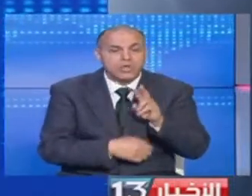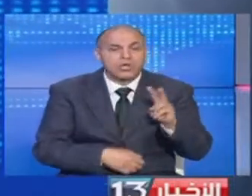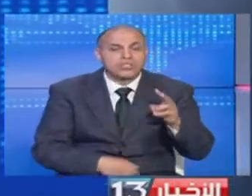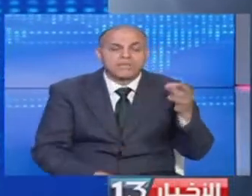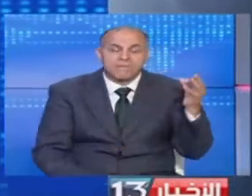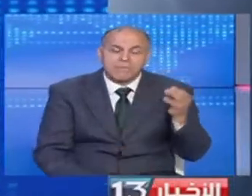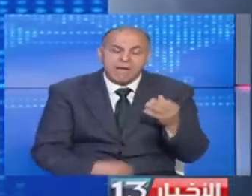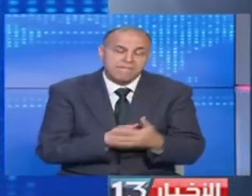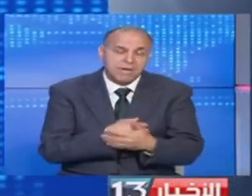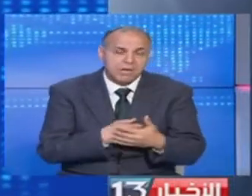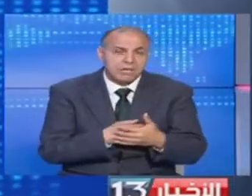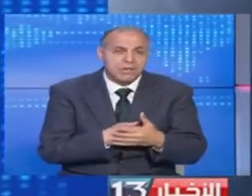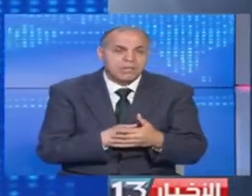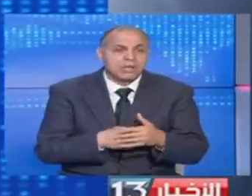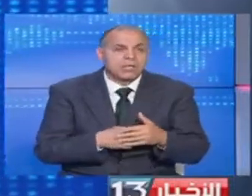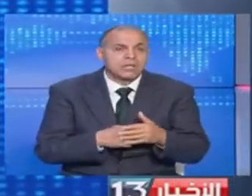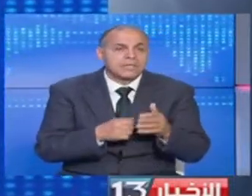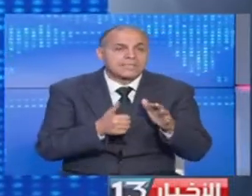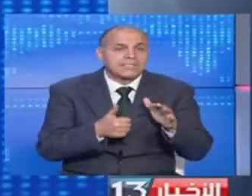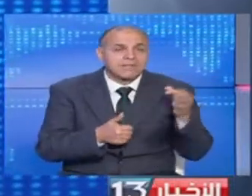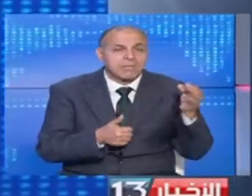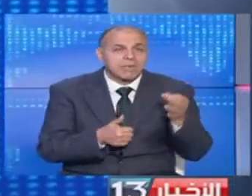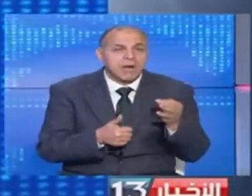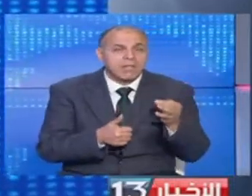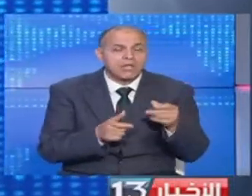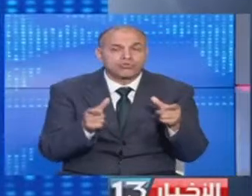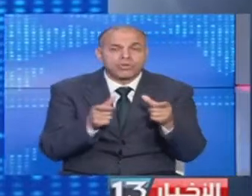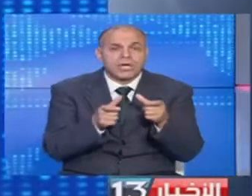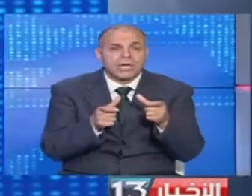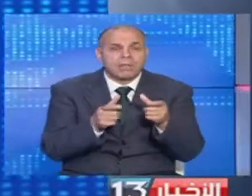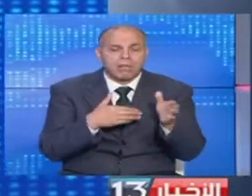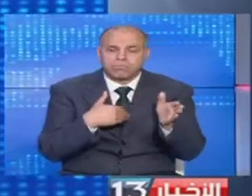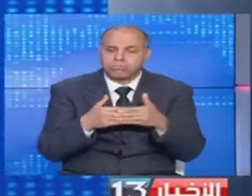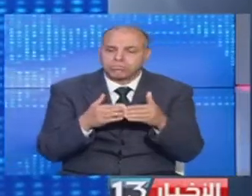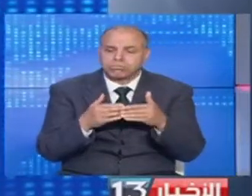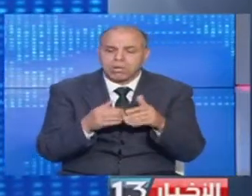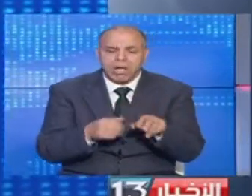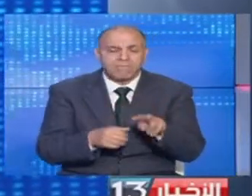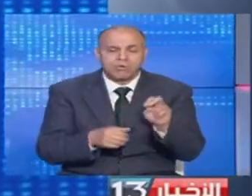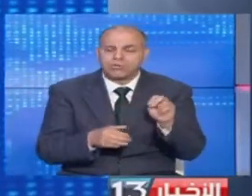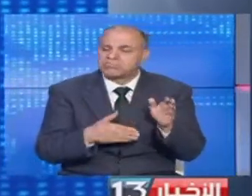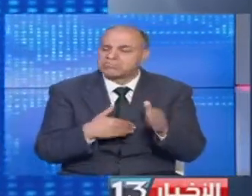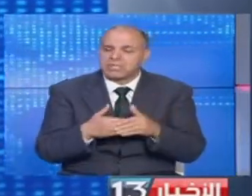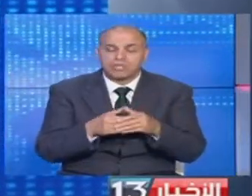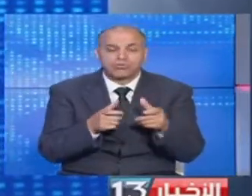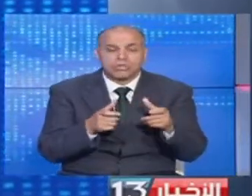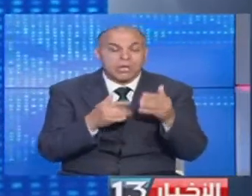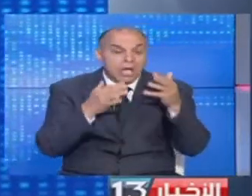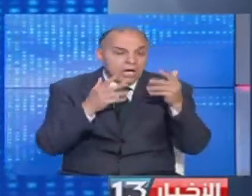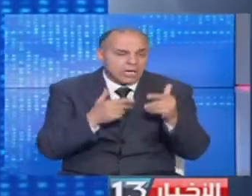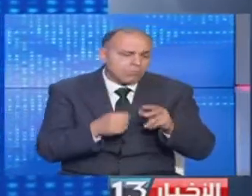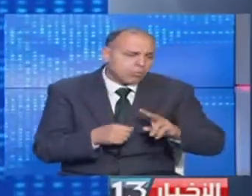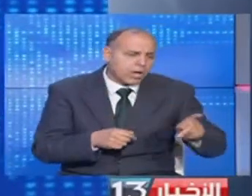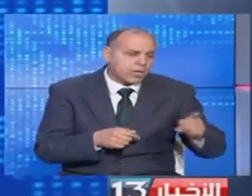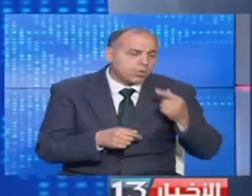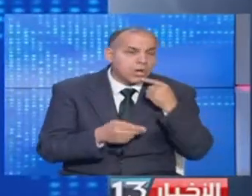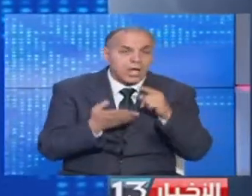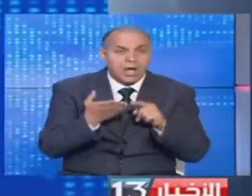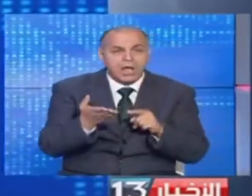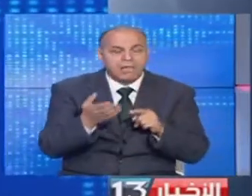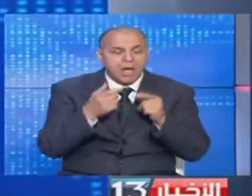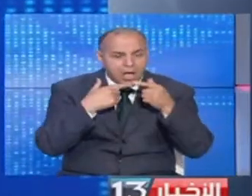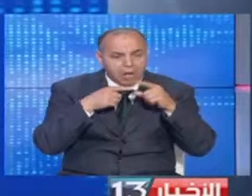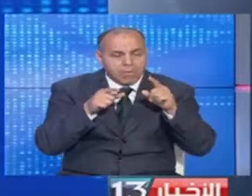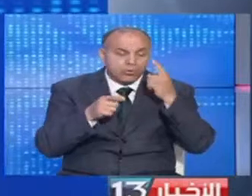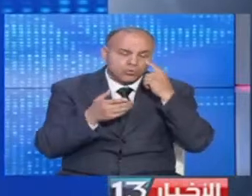بالمائه سته بالمائه من المؤسسات ابوابها سنه عشرين والفين القانون وغيرها تسلط عليها